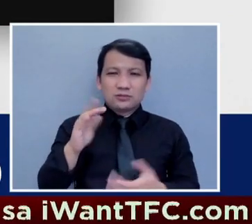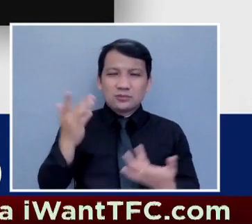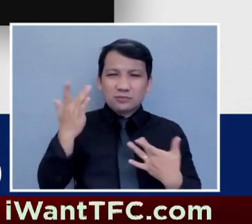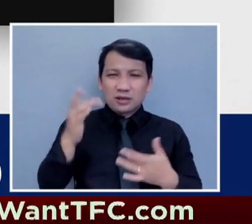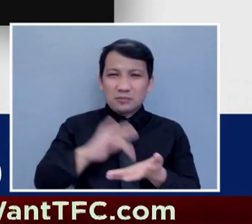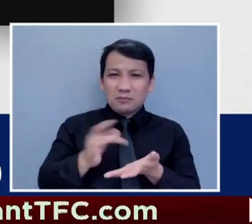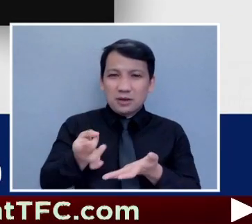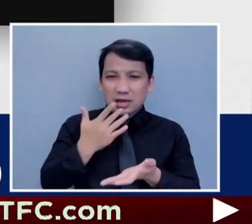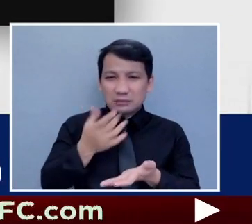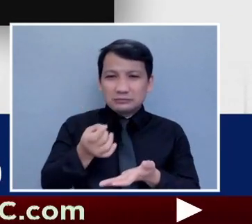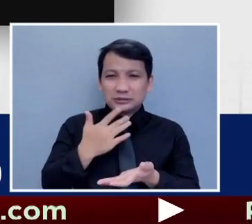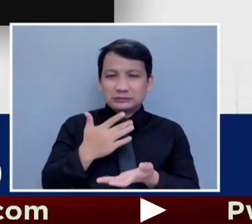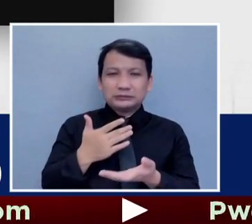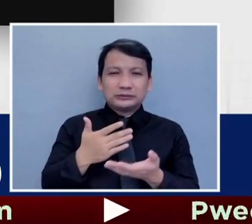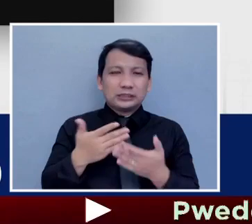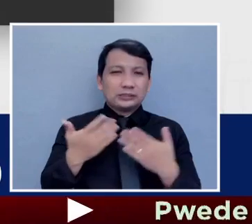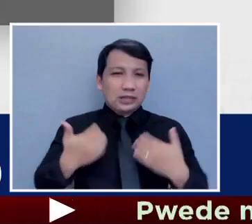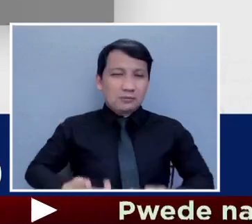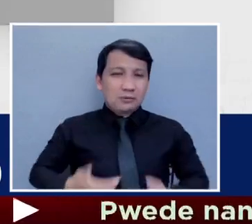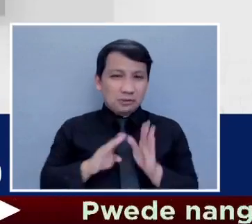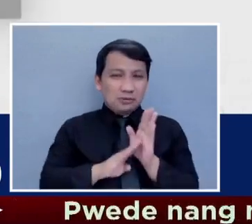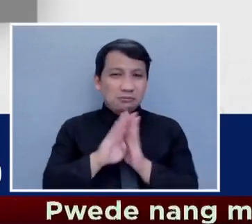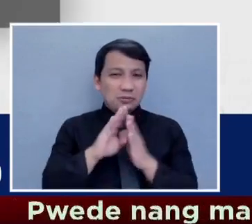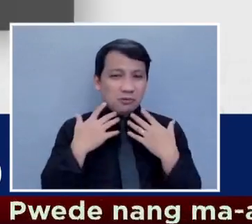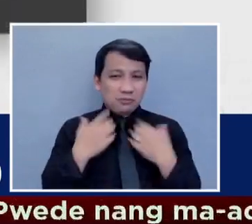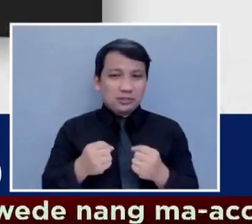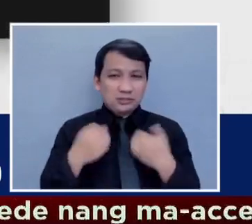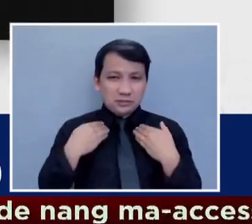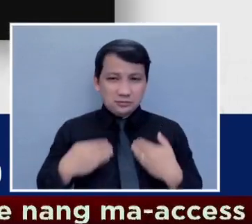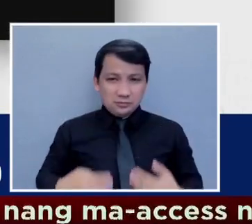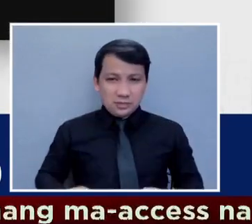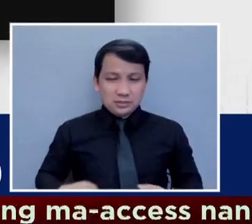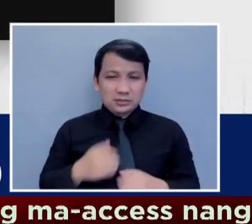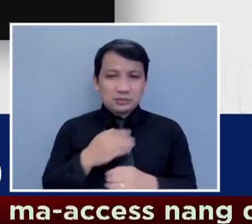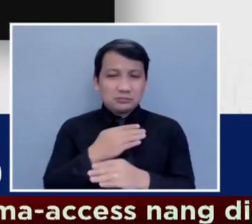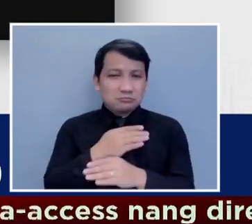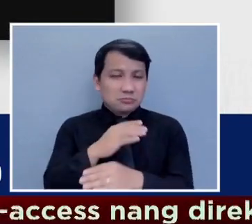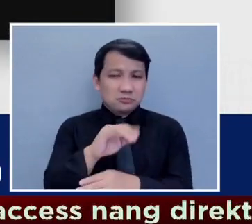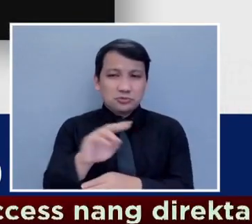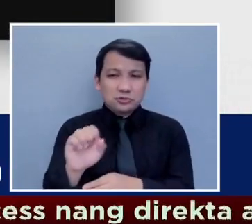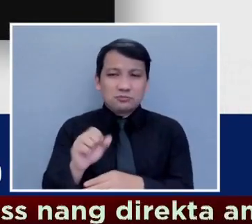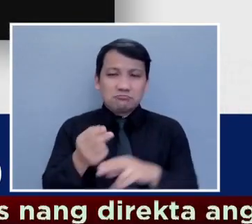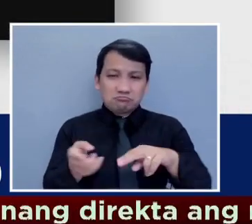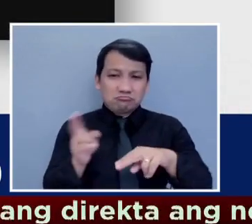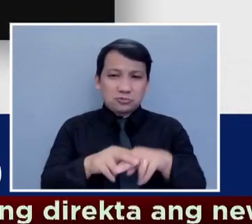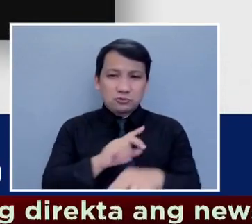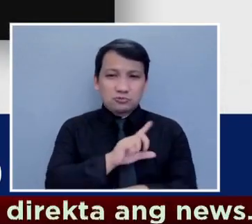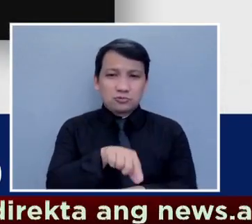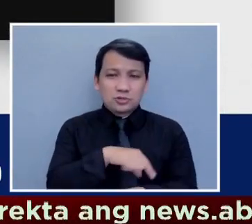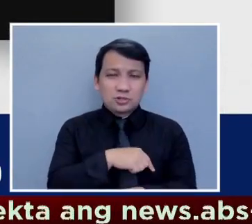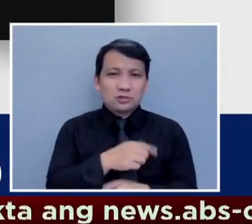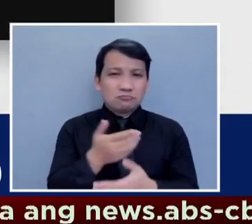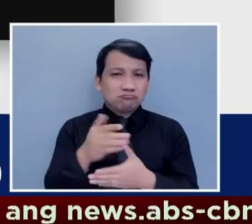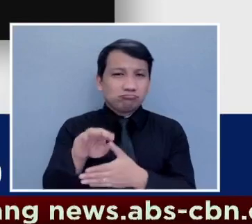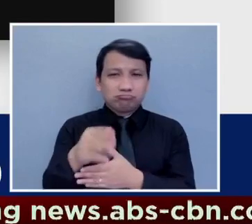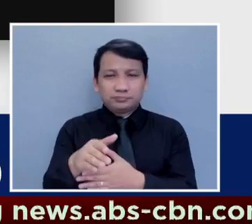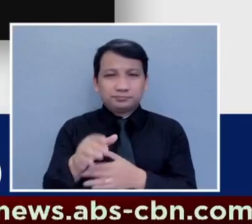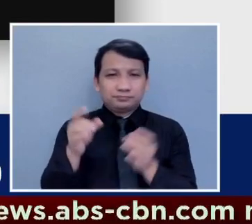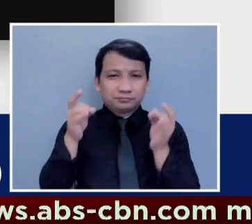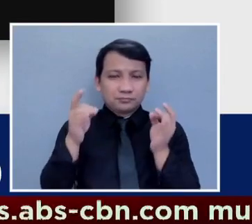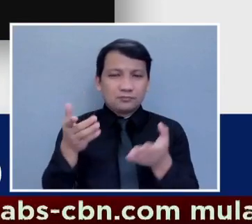na nakakasuppress ng immune system. Kwalipikado ring tumanggap ng dagdag na dose ang mga batang may moderate o severe